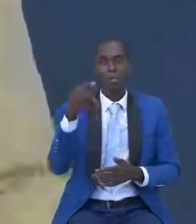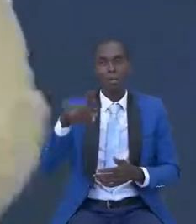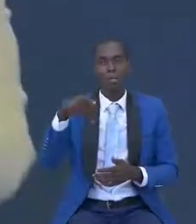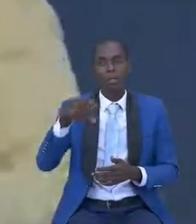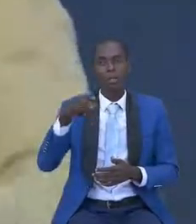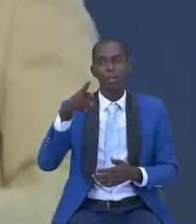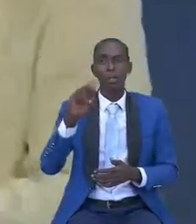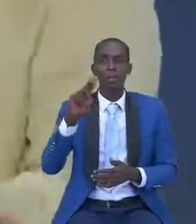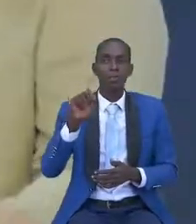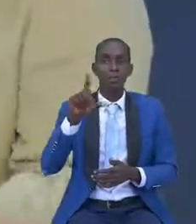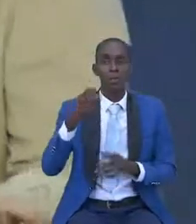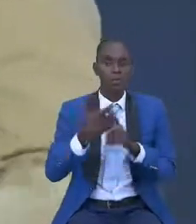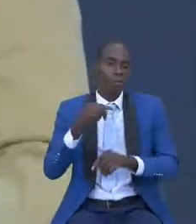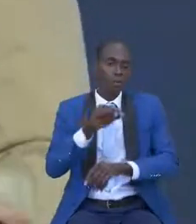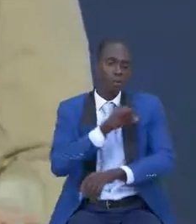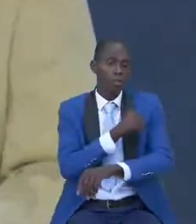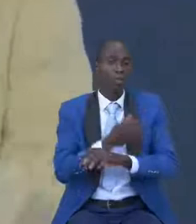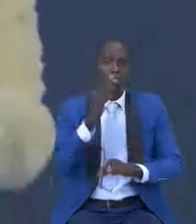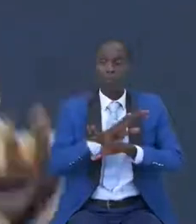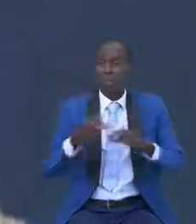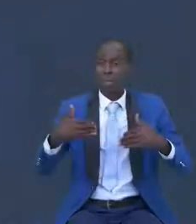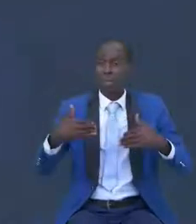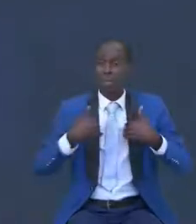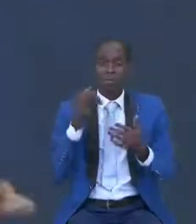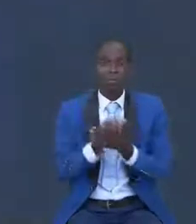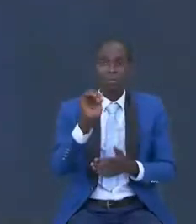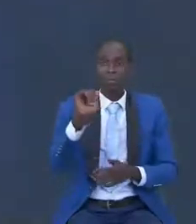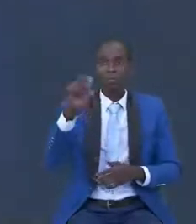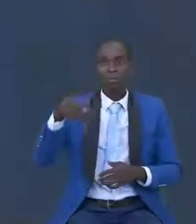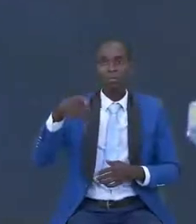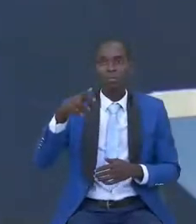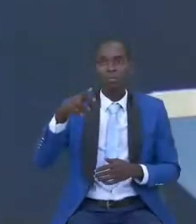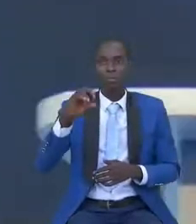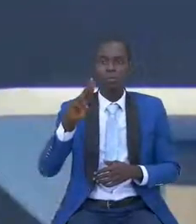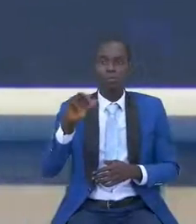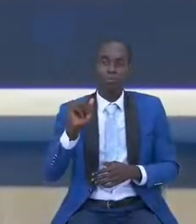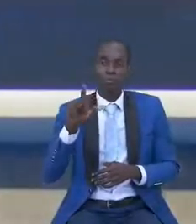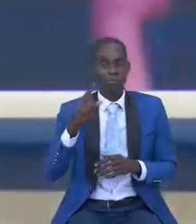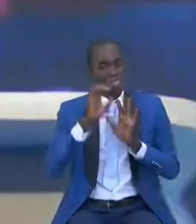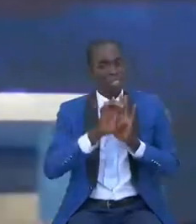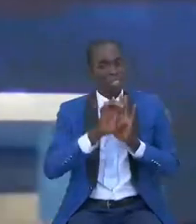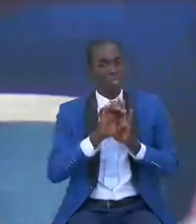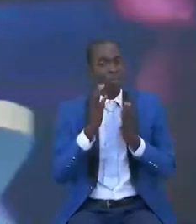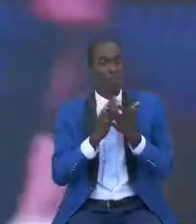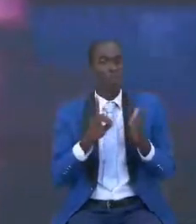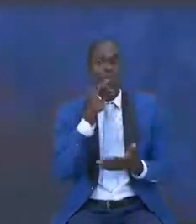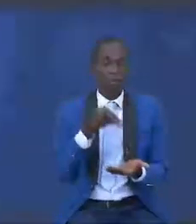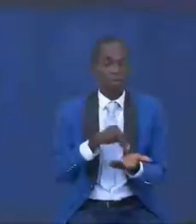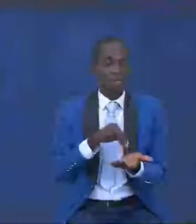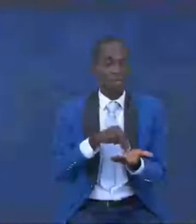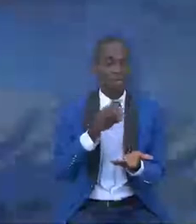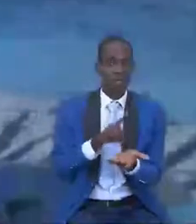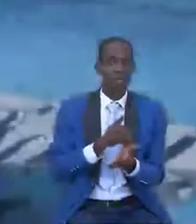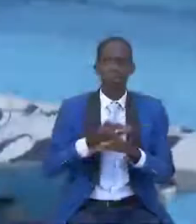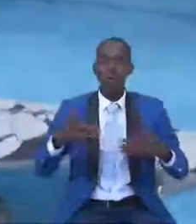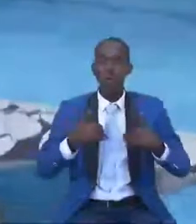de cette approbation des autorités. Et si vous n'avez pas l'approbation, disons par exemple, quelqu'un est un